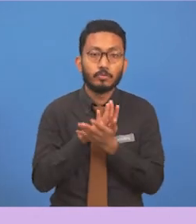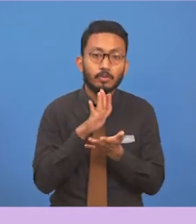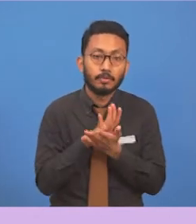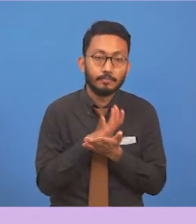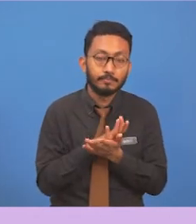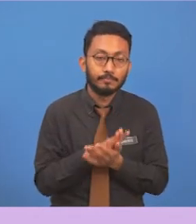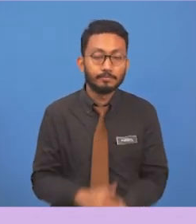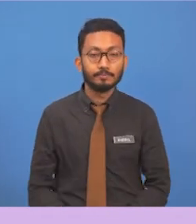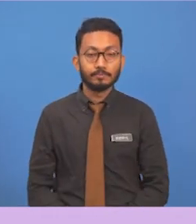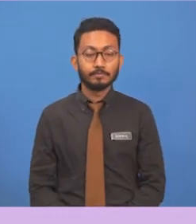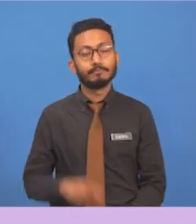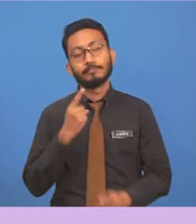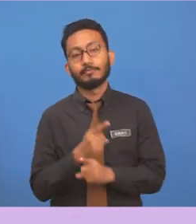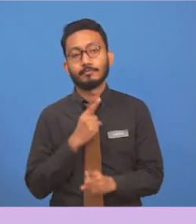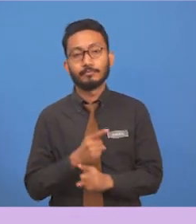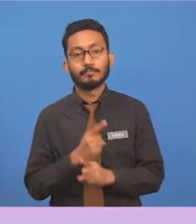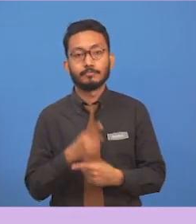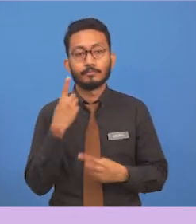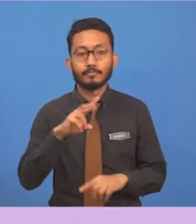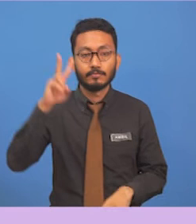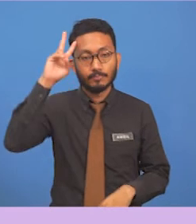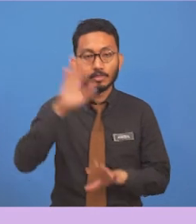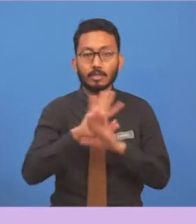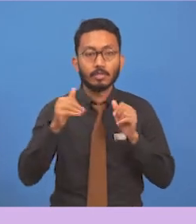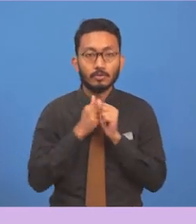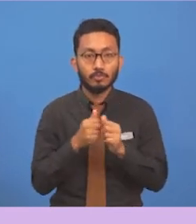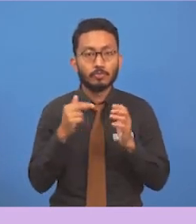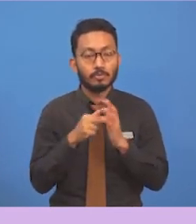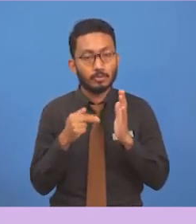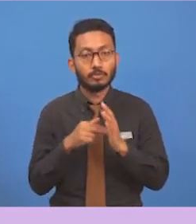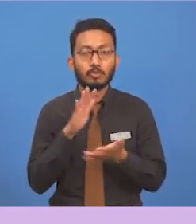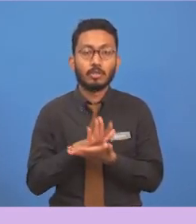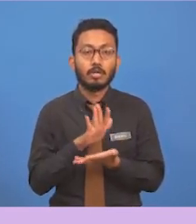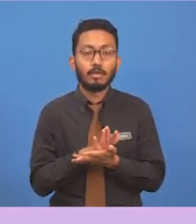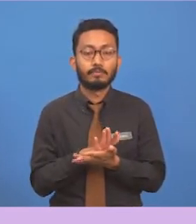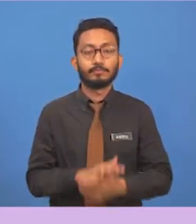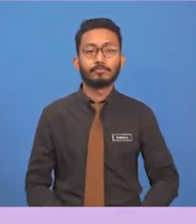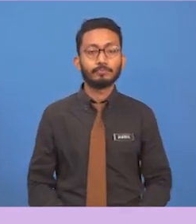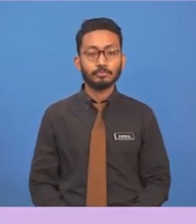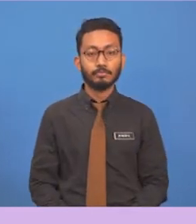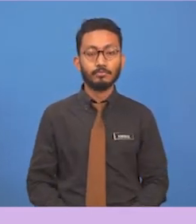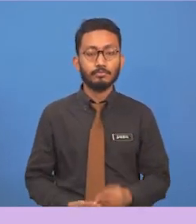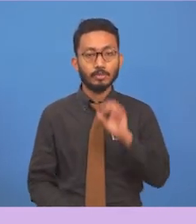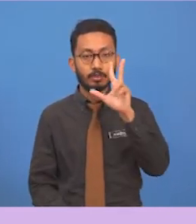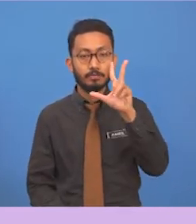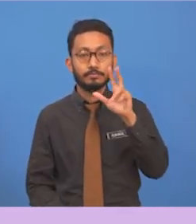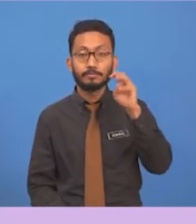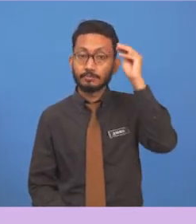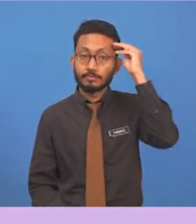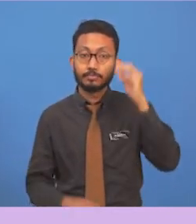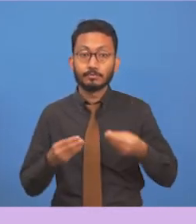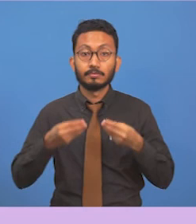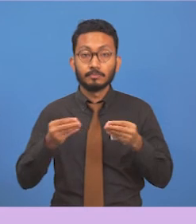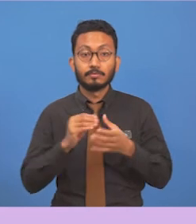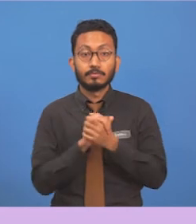eh bebek tidak mematuhi peraturan sekolah 3 mani memberikan salam kepada pengawal